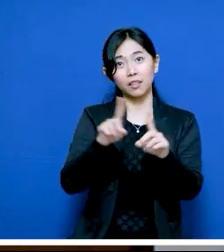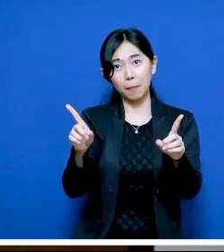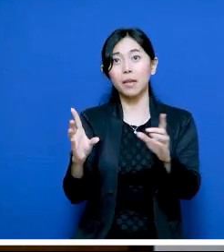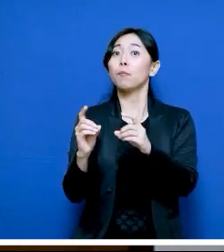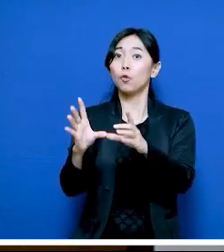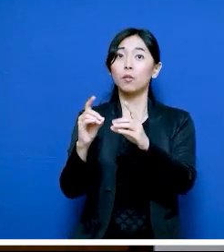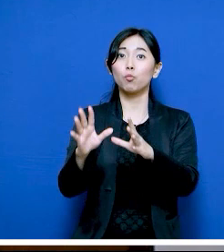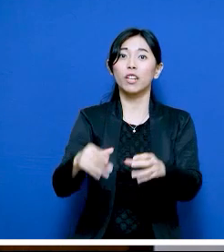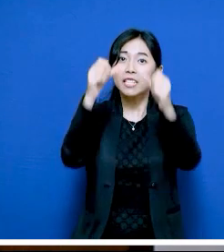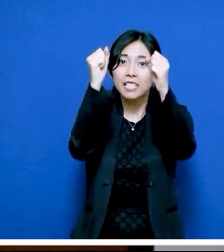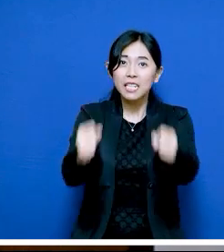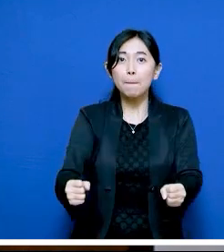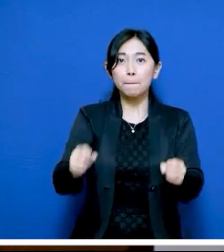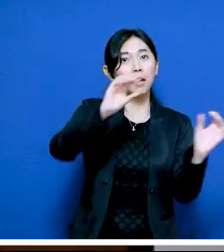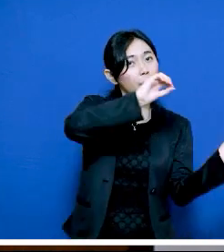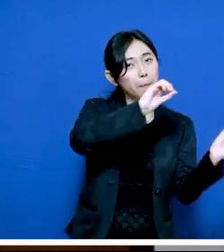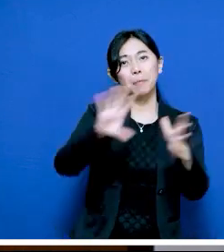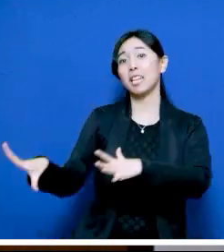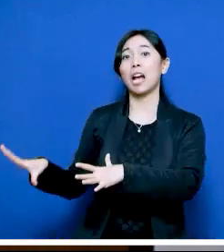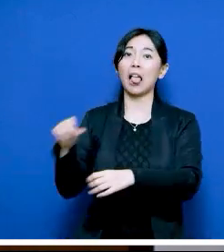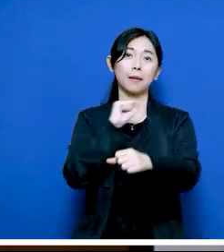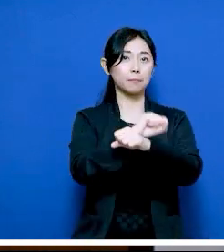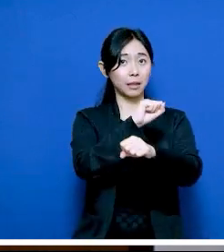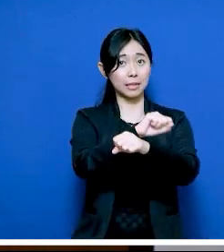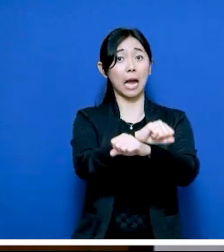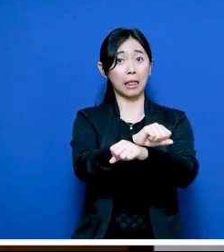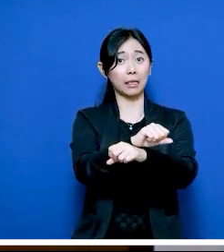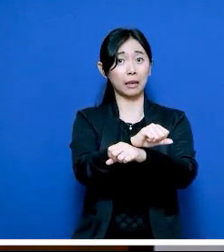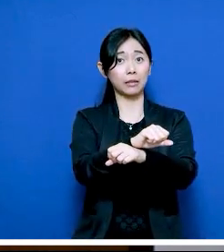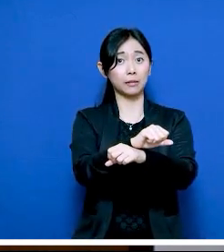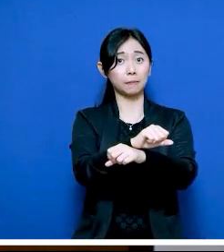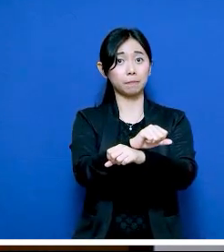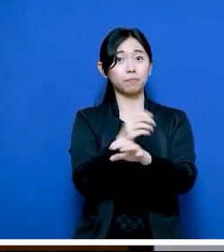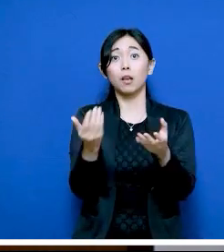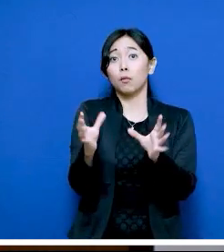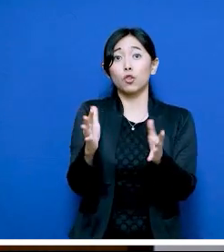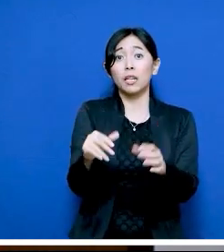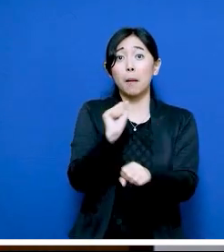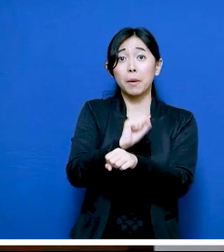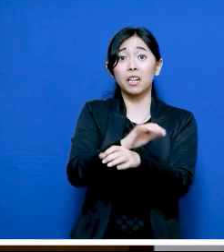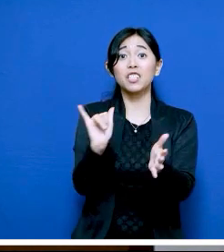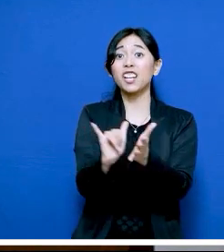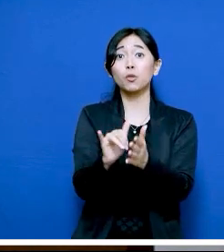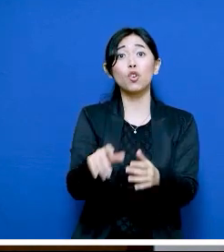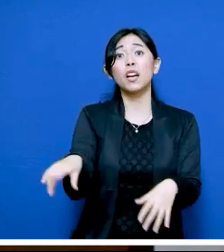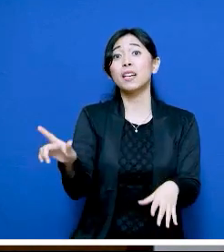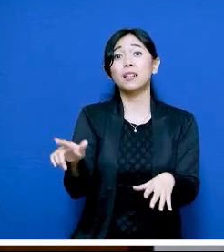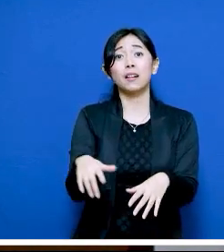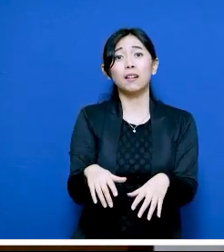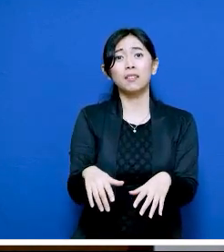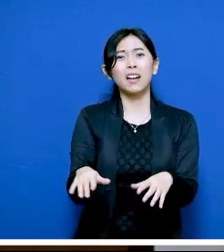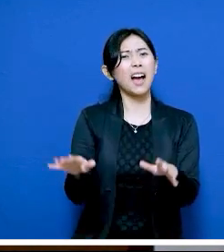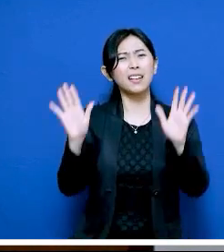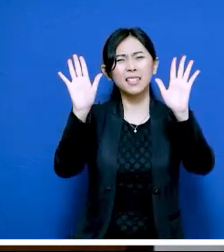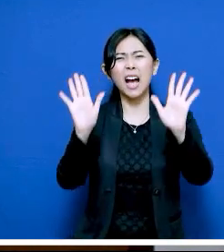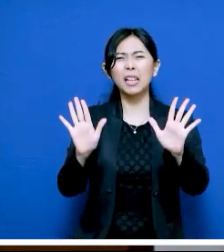punya kesediaan untuk meninggalkan pekerjaannya. Bisa jadi pekerjaan itu selama ini